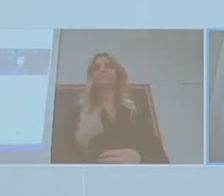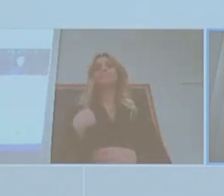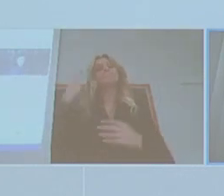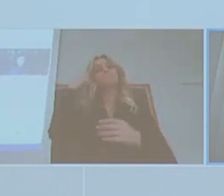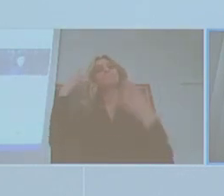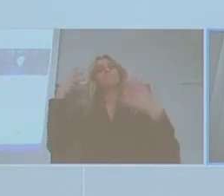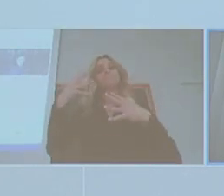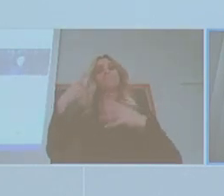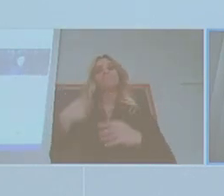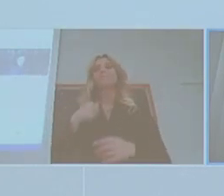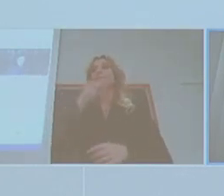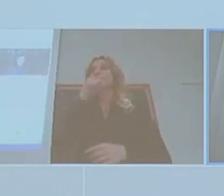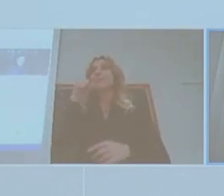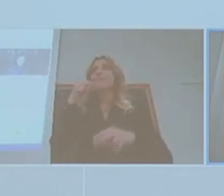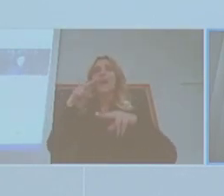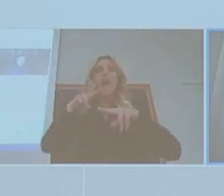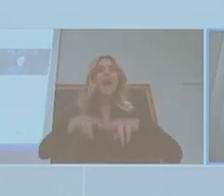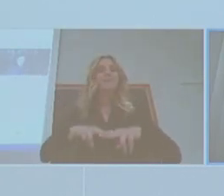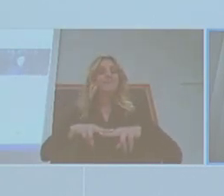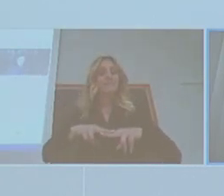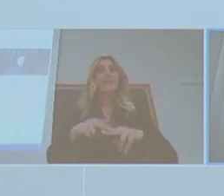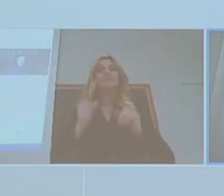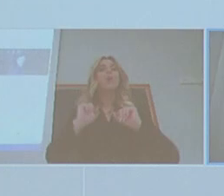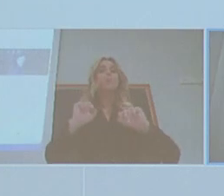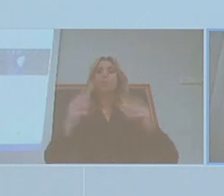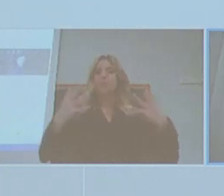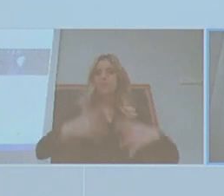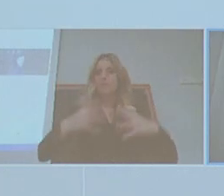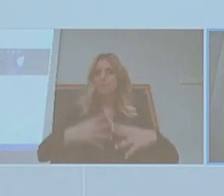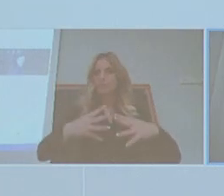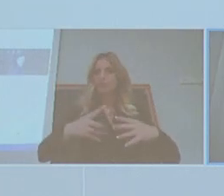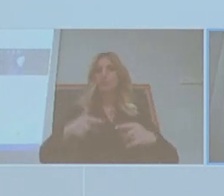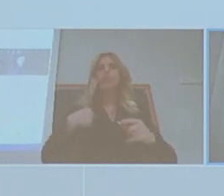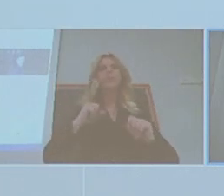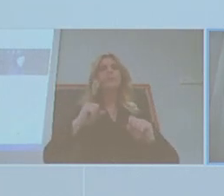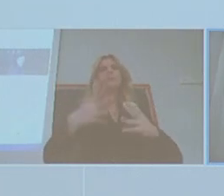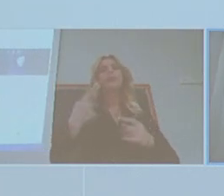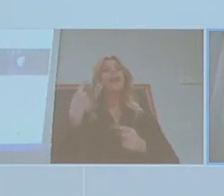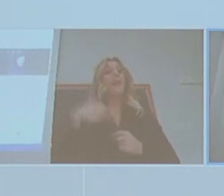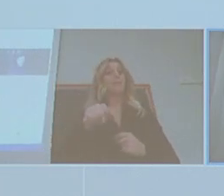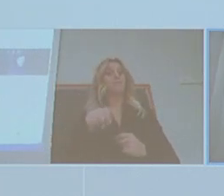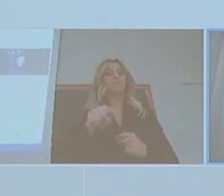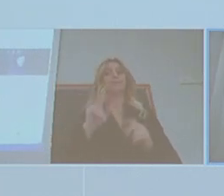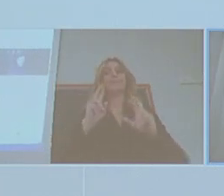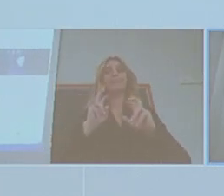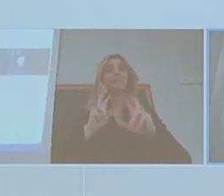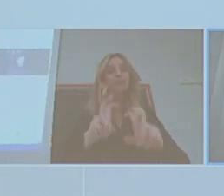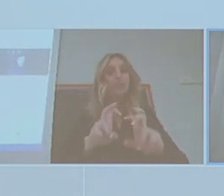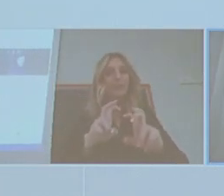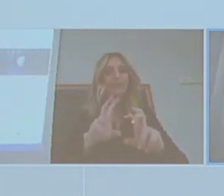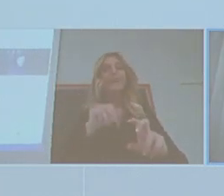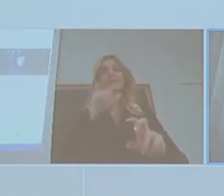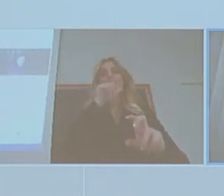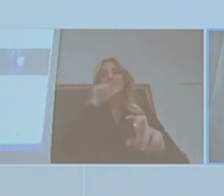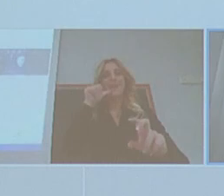welfare, all'assistenza, potesse funzionare all'infinito e potesse essere la ricetta della crescita inclusiva, no?